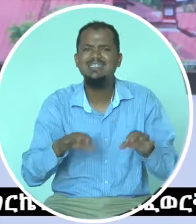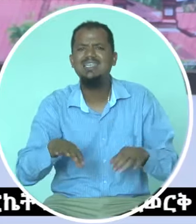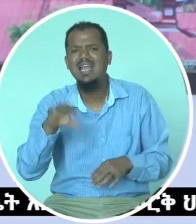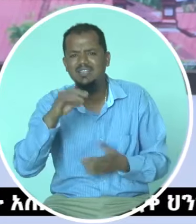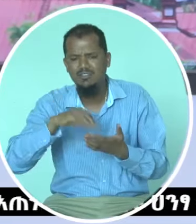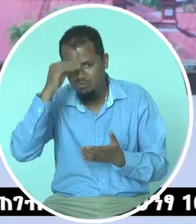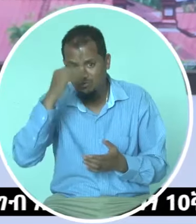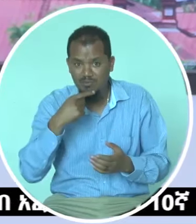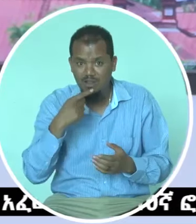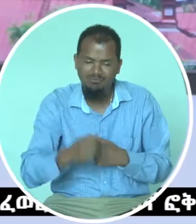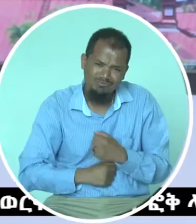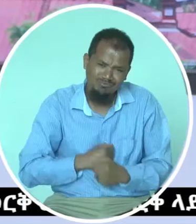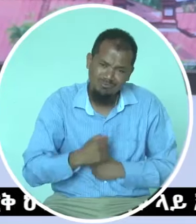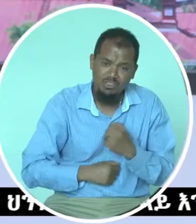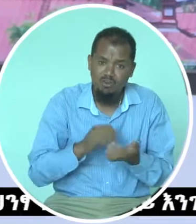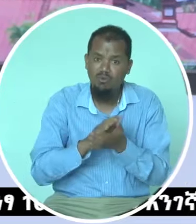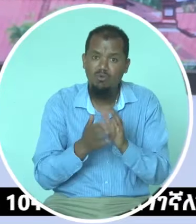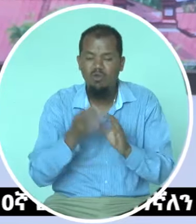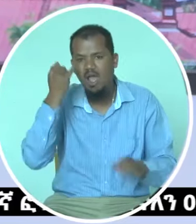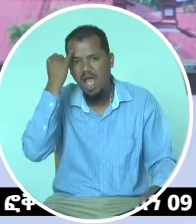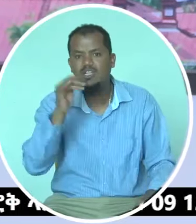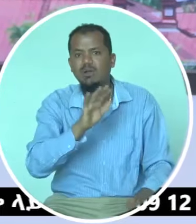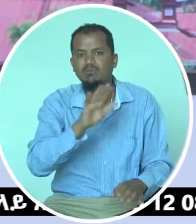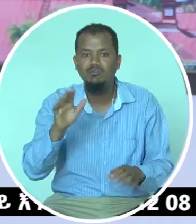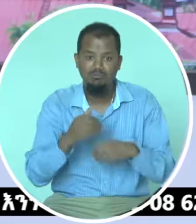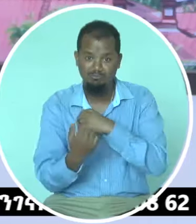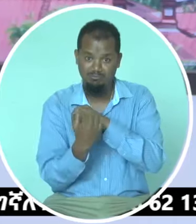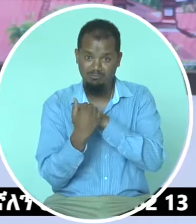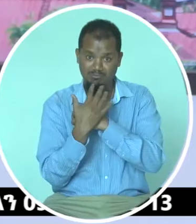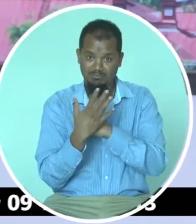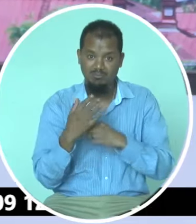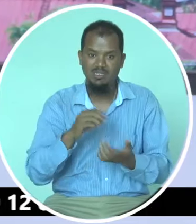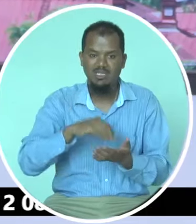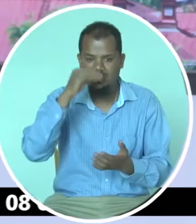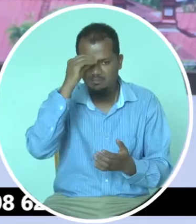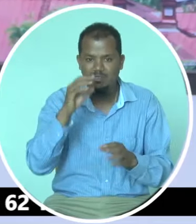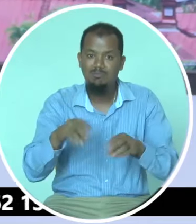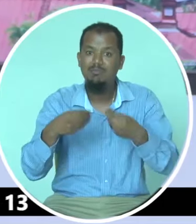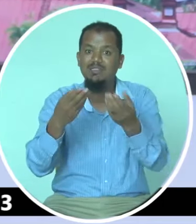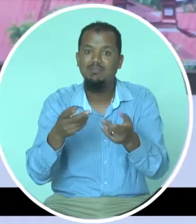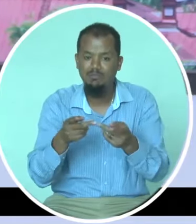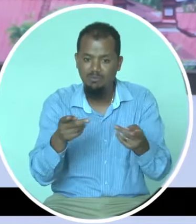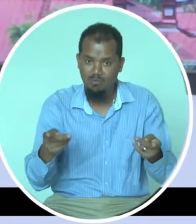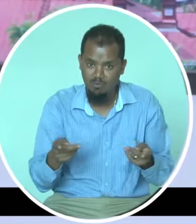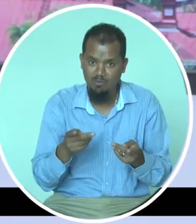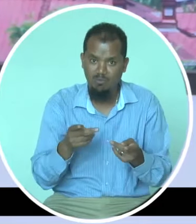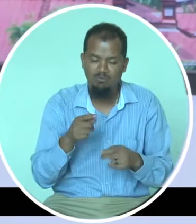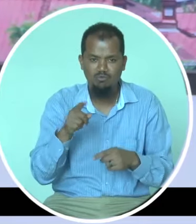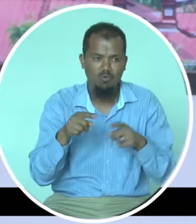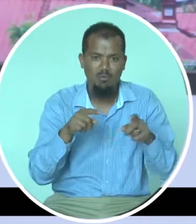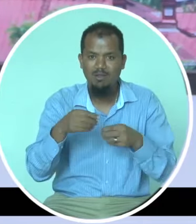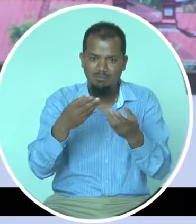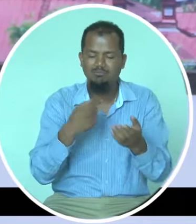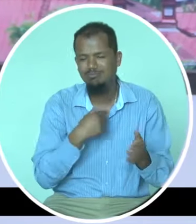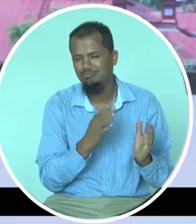እናገኝ ትምህርቱን ብላችሁ የምትጨነቁ ከሆነ ሐሳቦቻችሁን ከላካችሁልን የትምህርት የሚሰጥበትን ቦታ